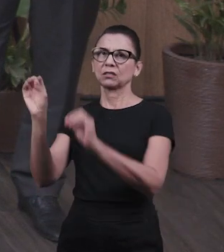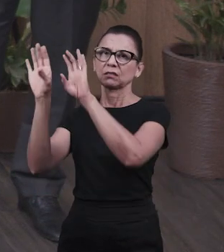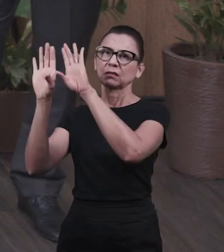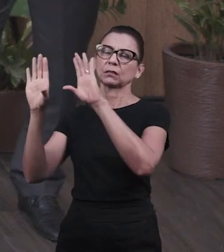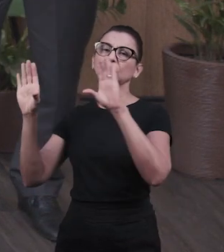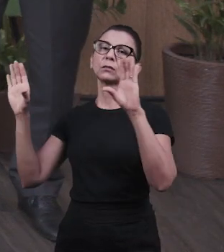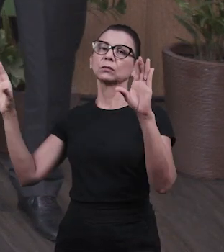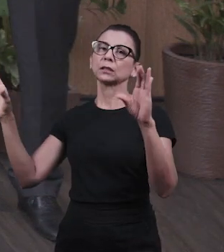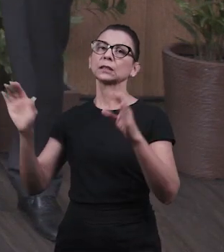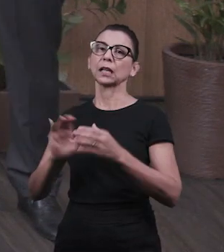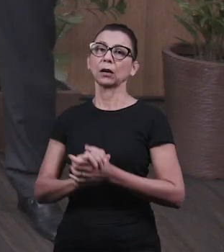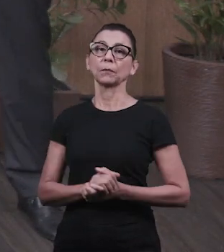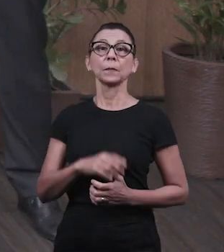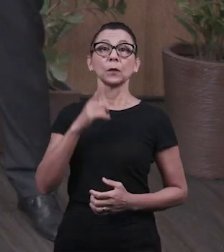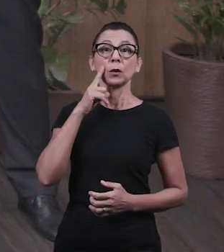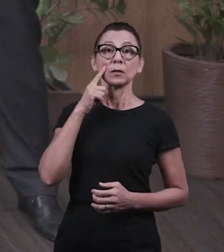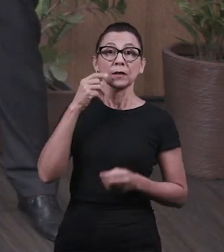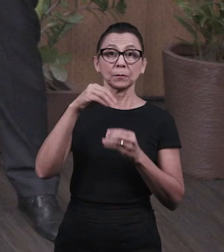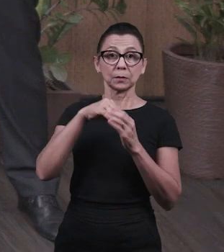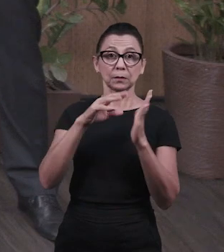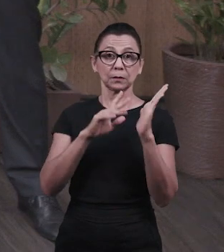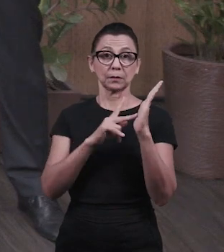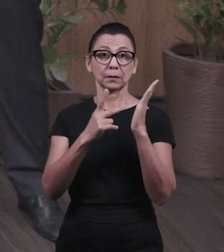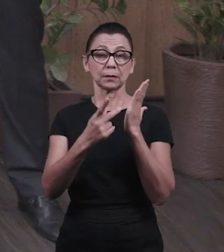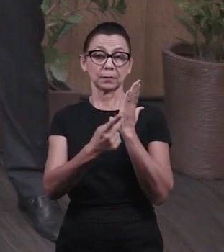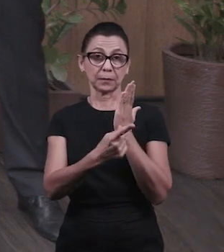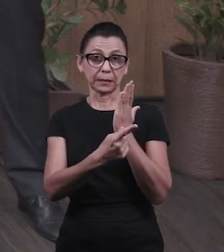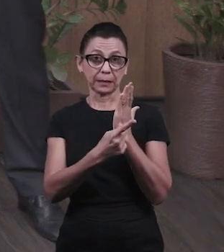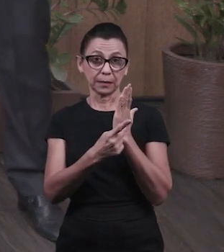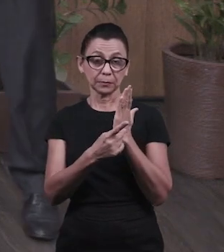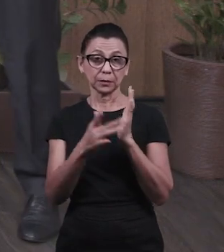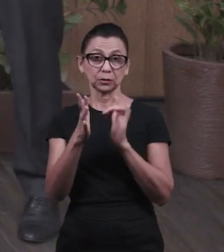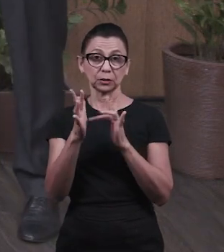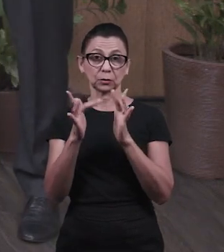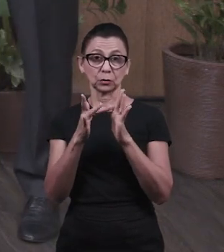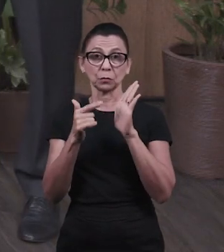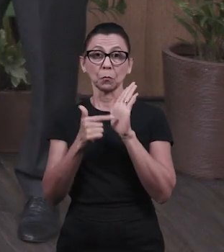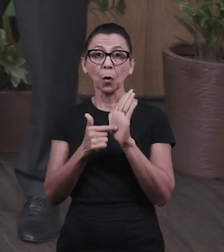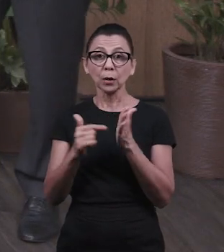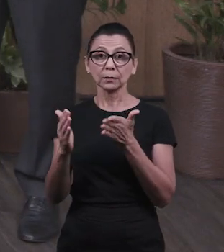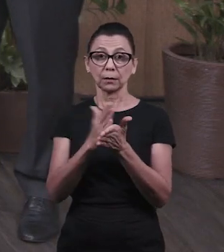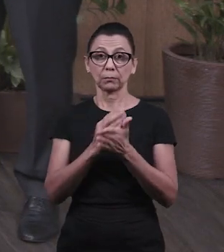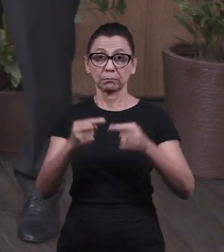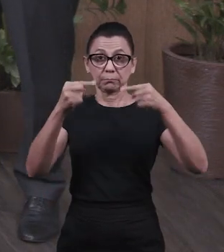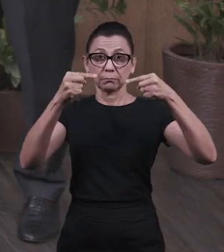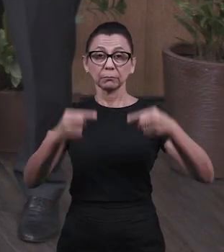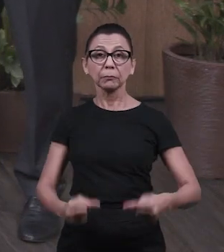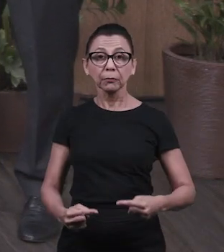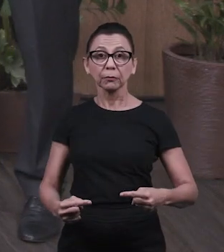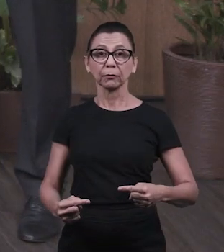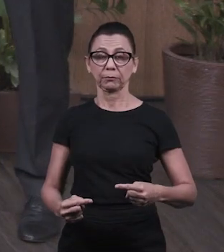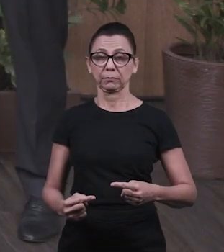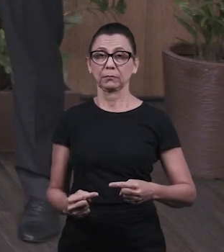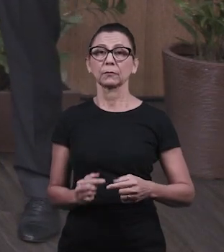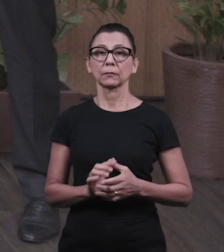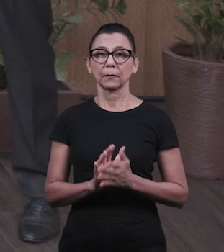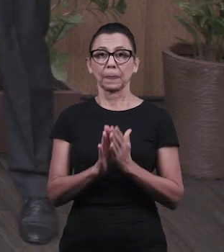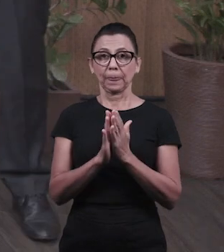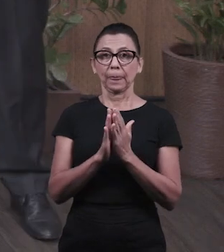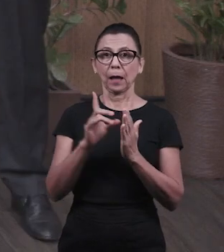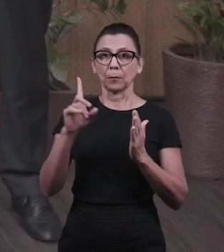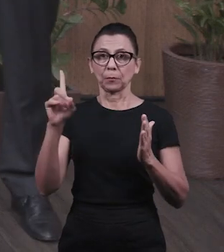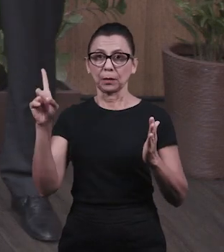также описана в притчах о царстве. Да, это истина. И когда мы смотрим Библию, читаем